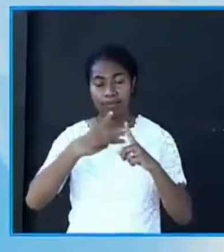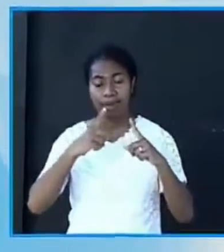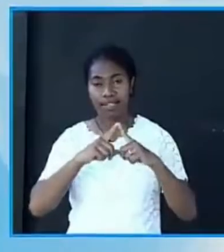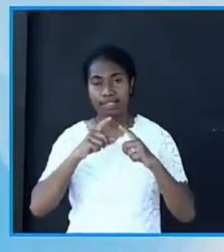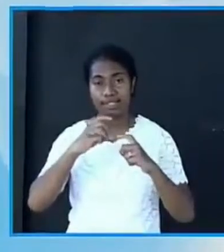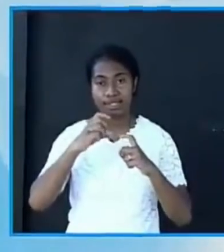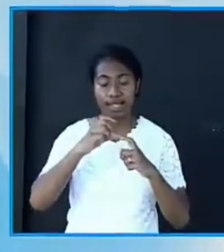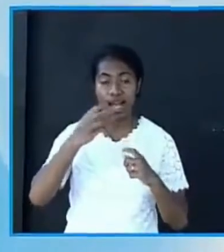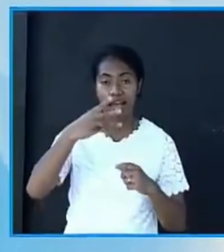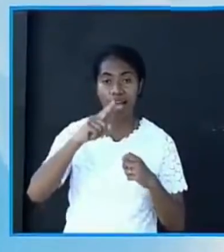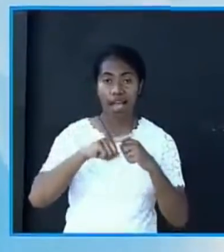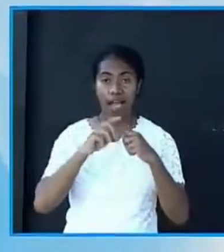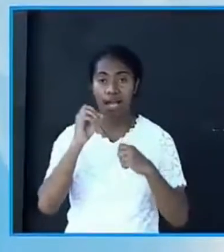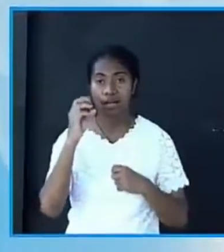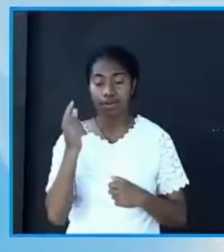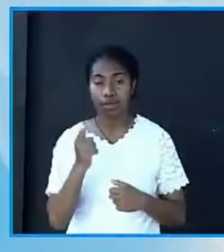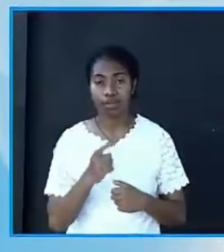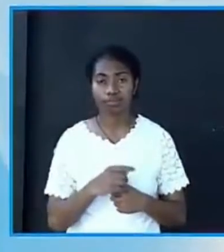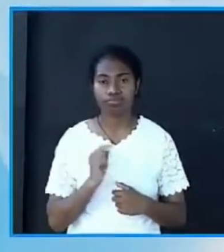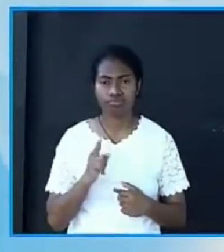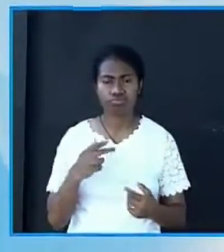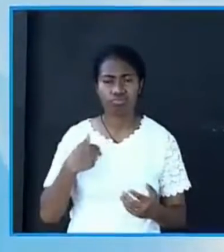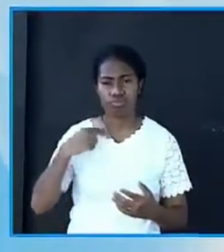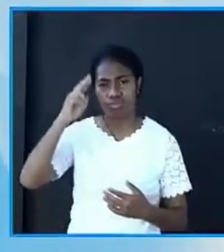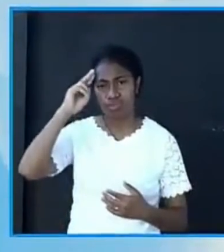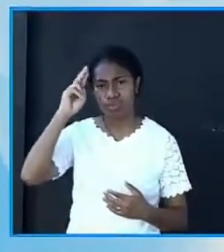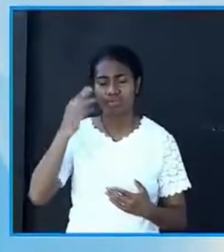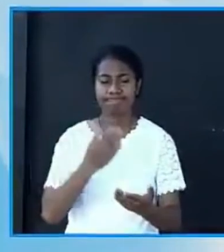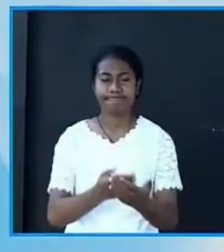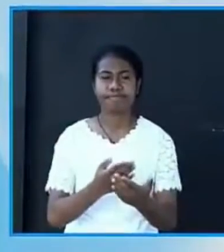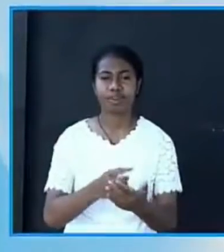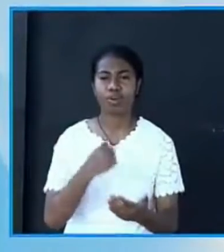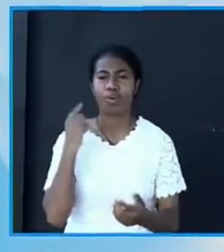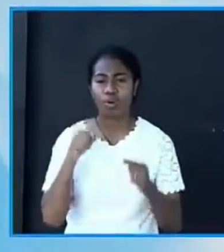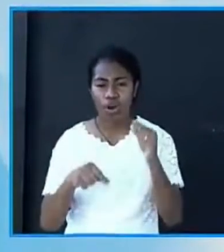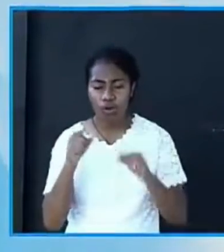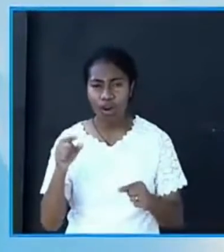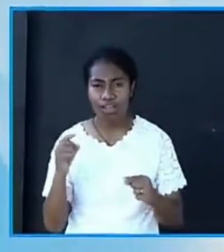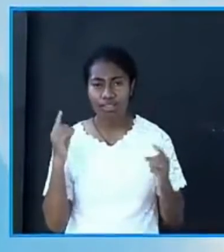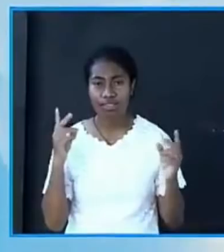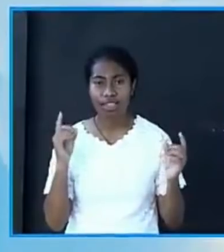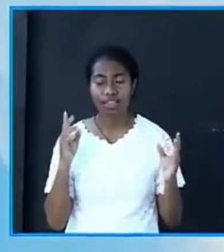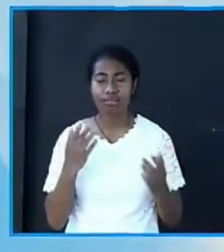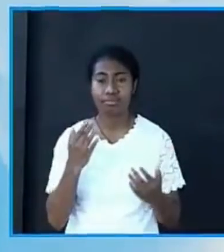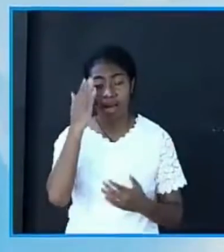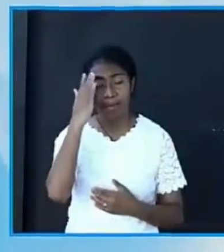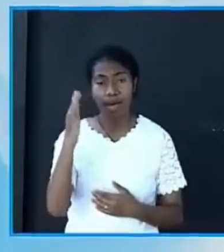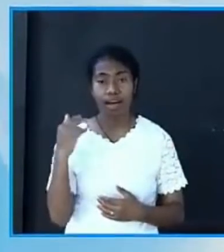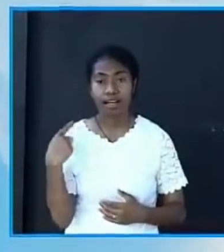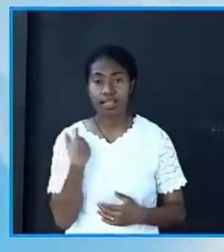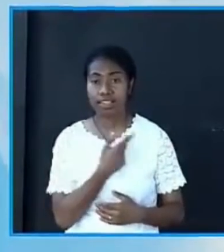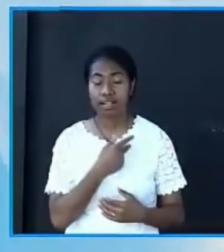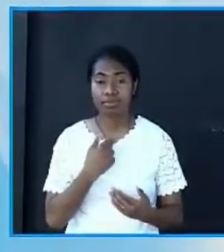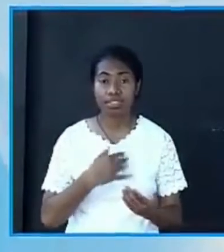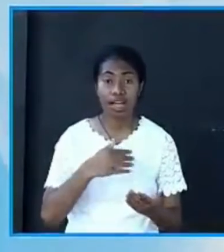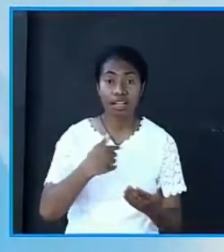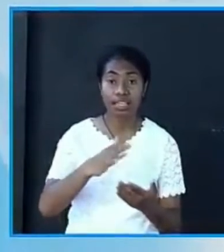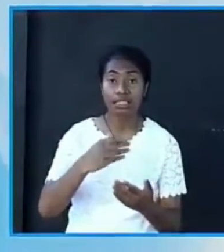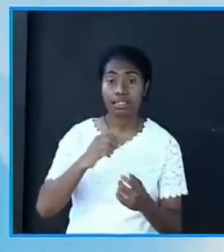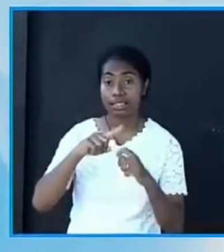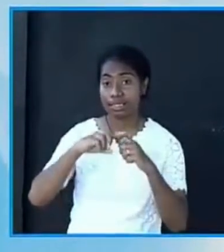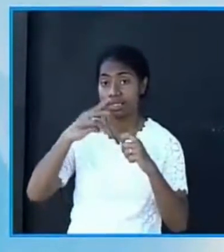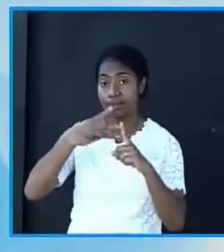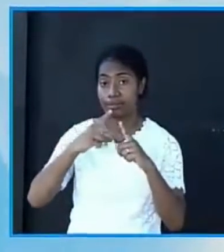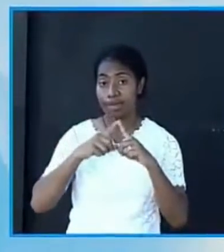tulang sedangkan yang kita terima dari Tuhan dan orang-orang sekitar kita jauh lebih banyak Apakah kita mengibas-ngibaskan ekor kita